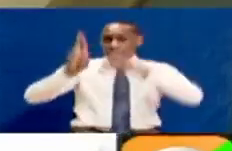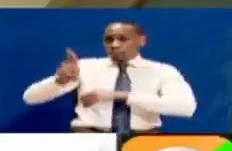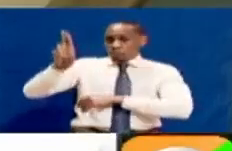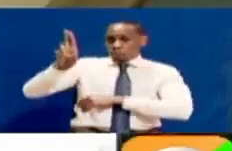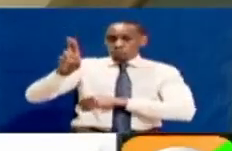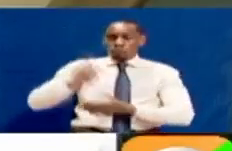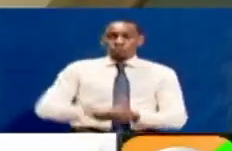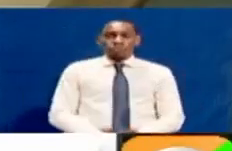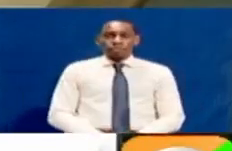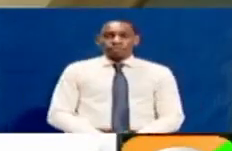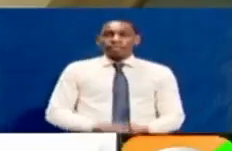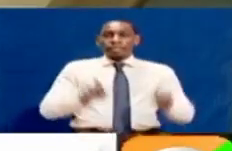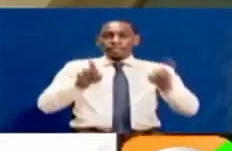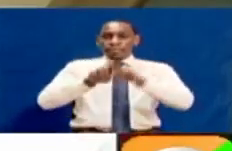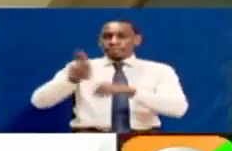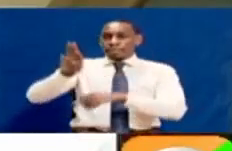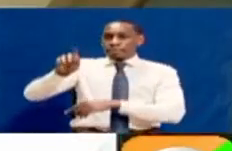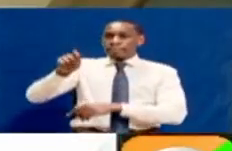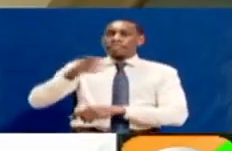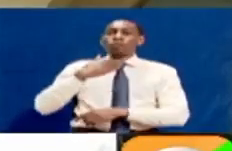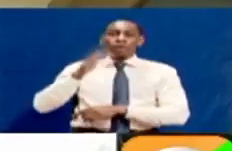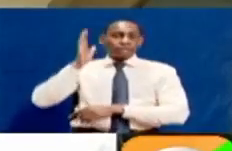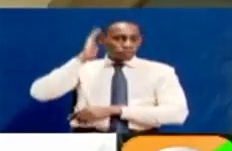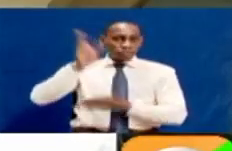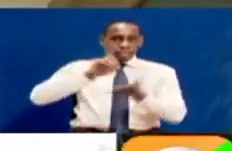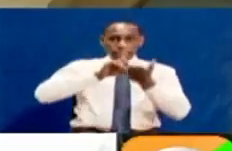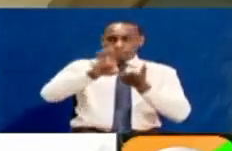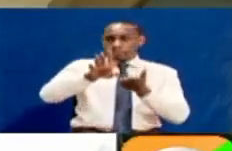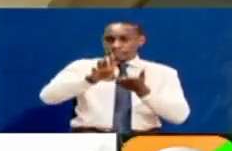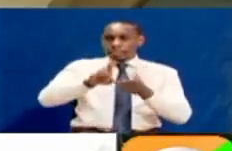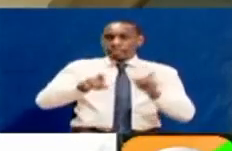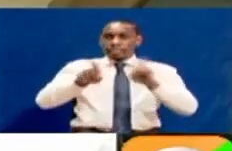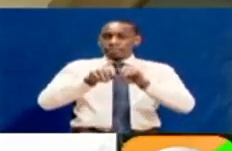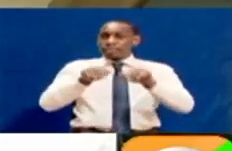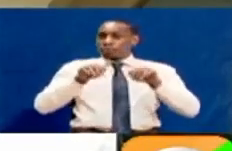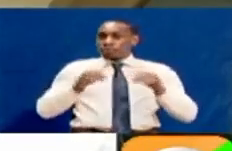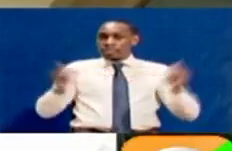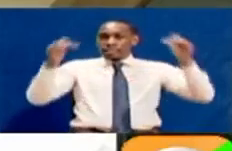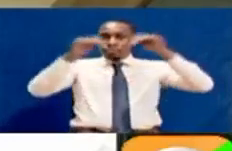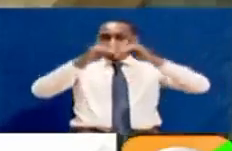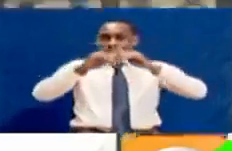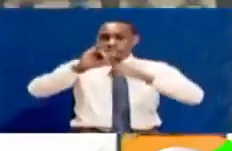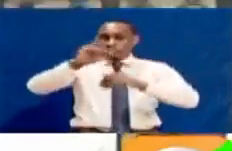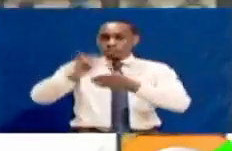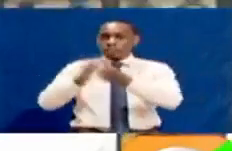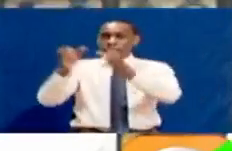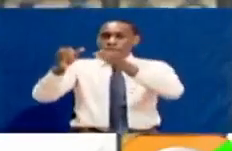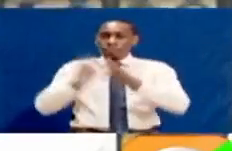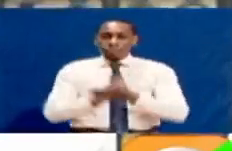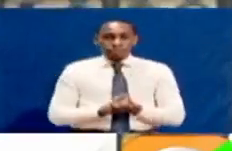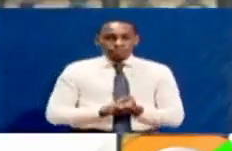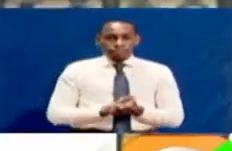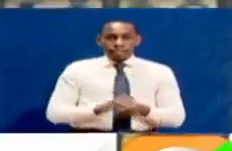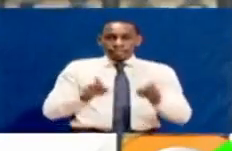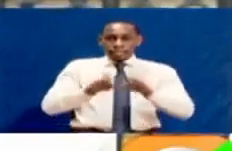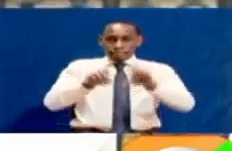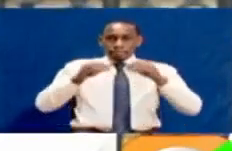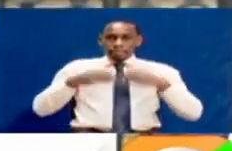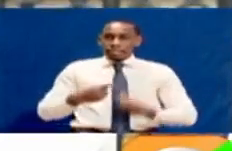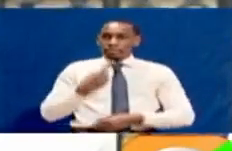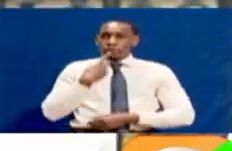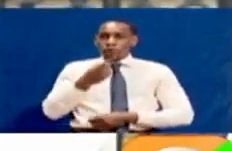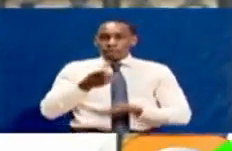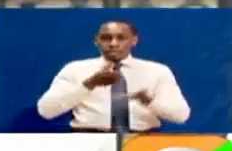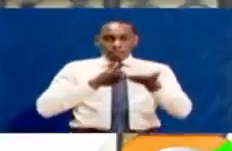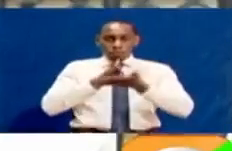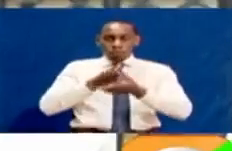Kenyatta, huku wabunge wanaomtaka Duale kungatuliwa wakisubiri mkutano wa chama. And we take orders and instruction from